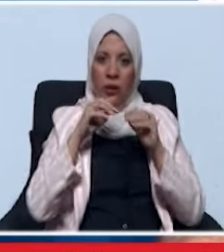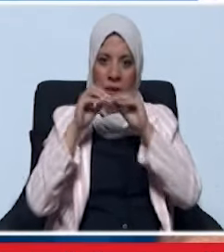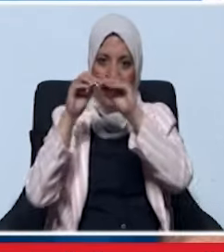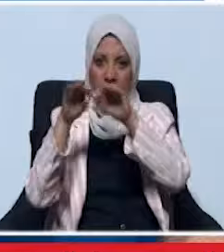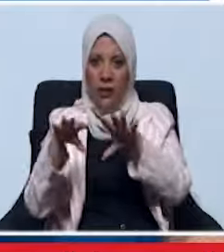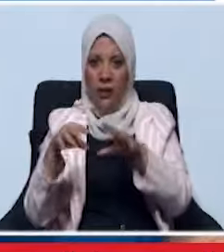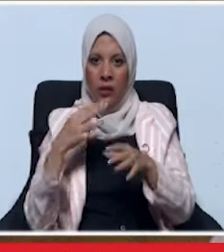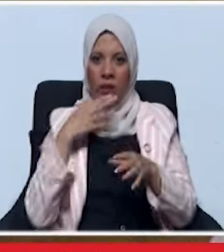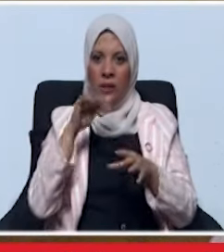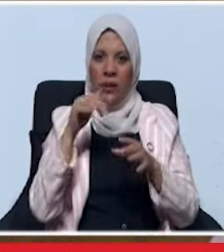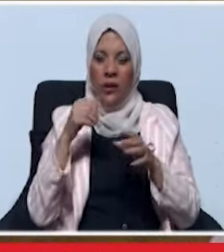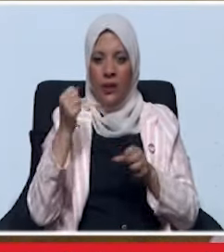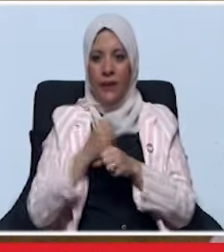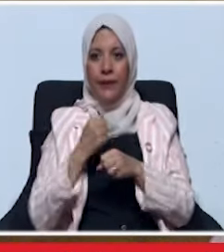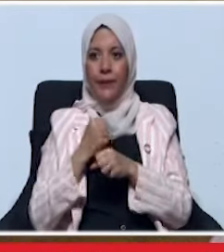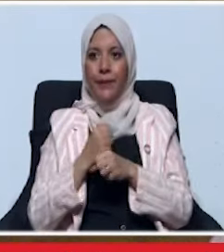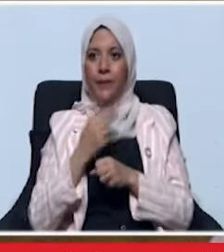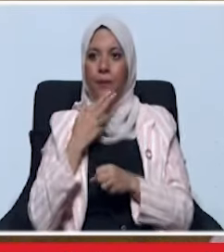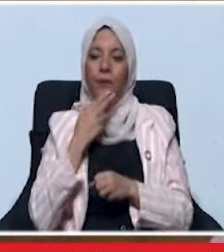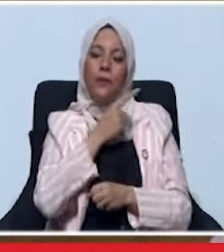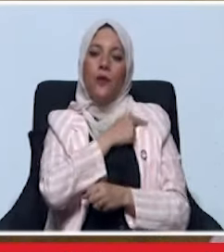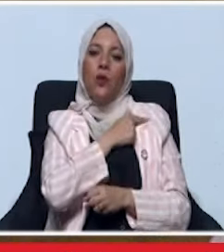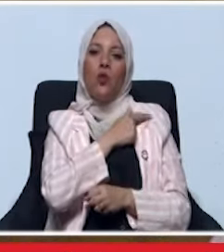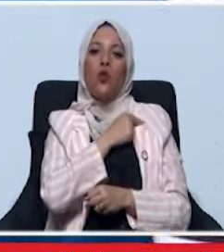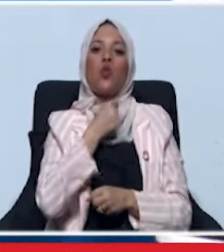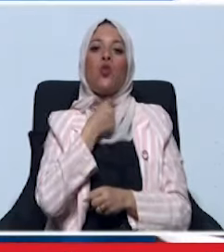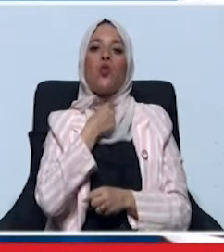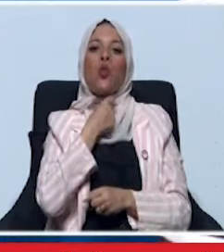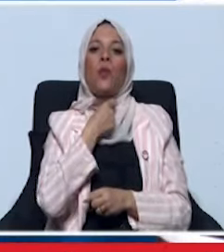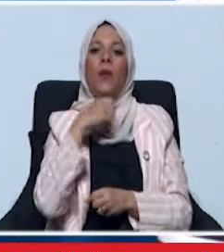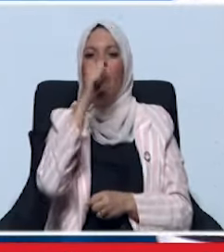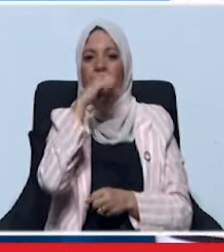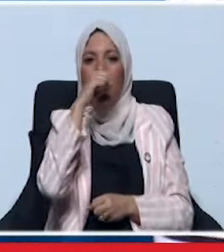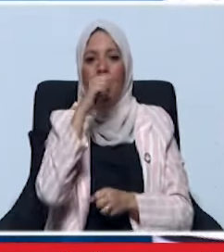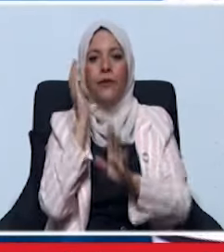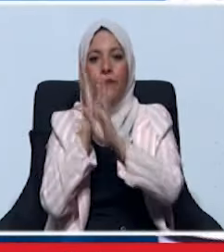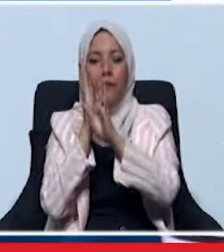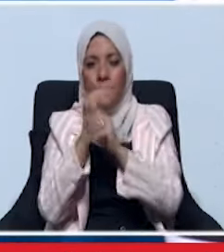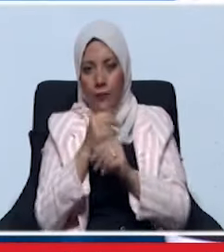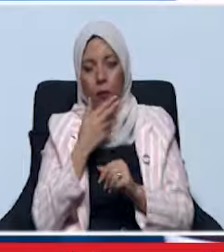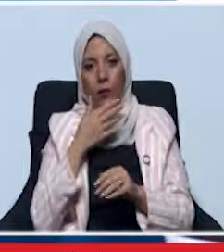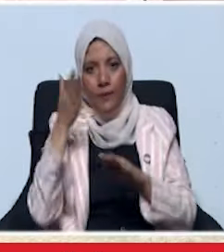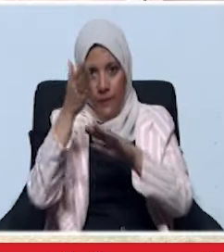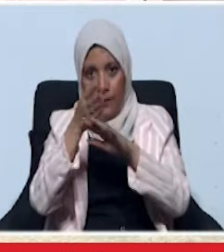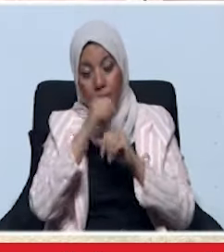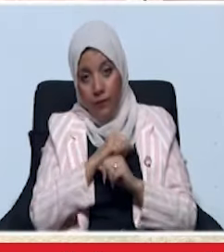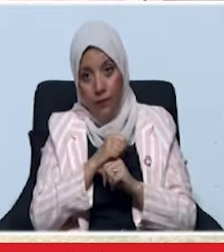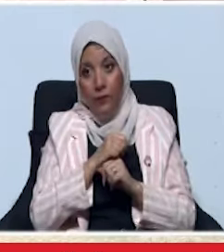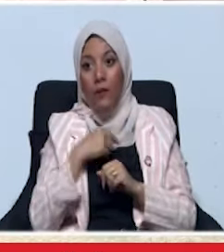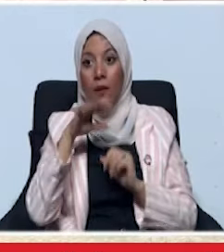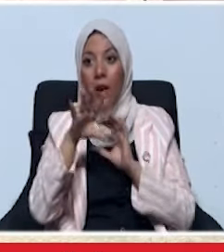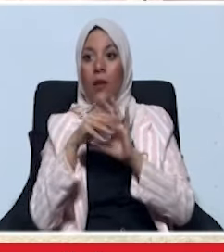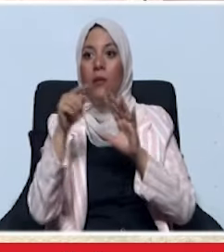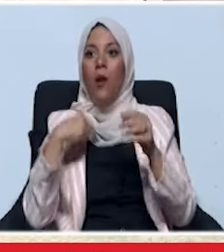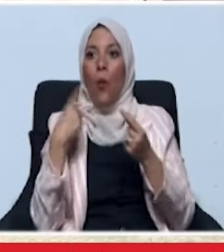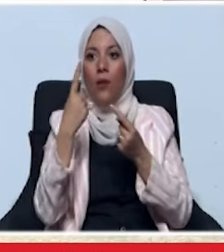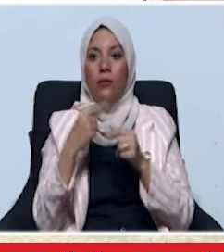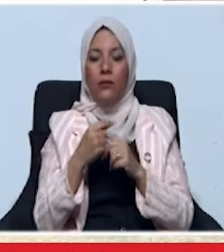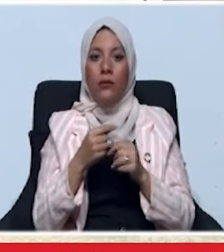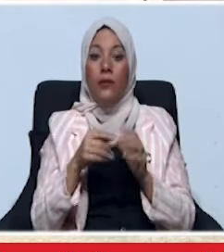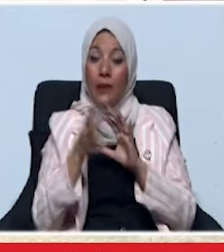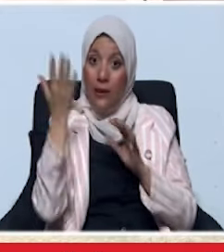الكبير مجدي العمروسي صوت الفن. يا سلام. فتبناني الاستاذ مجدي العمروسي وراح مقدمني اول حد. على فكره كان